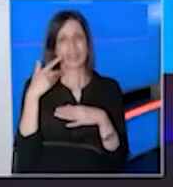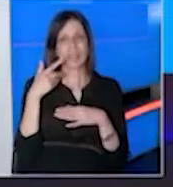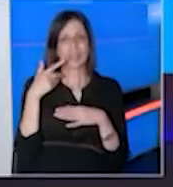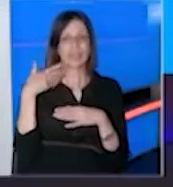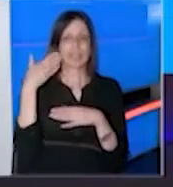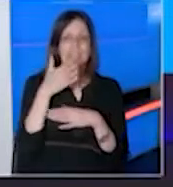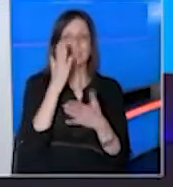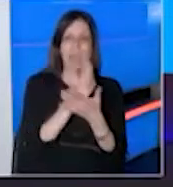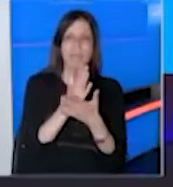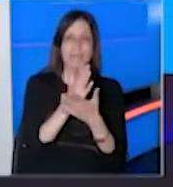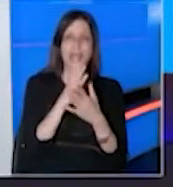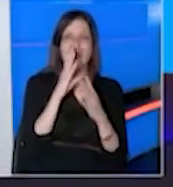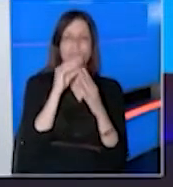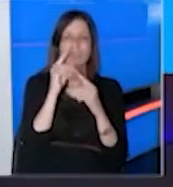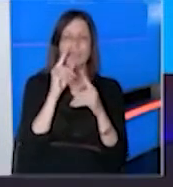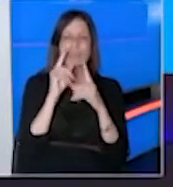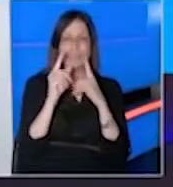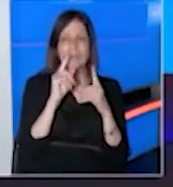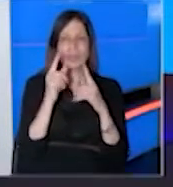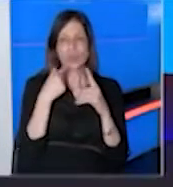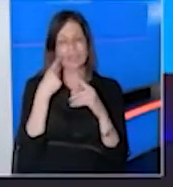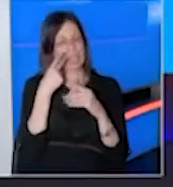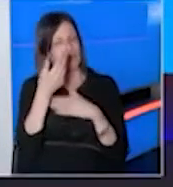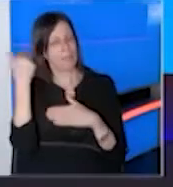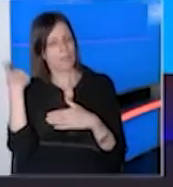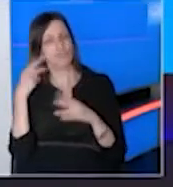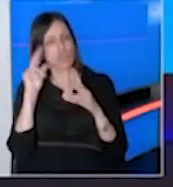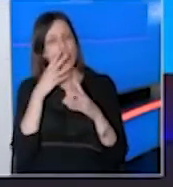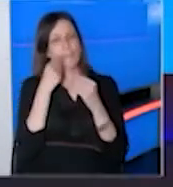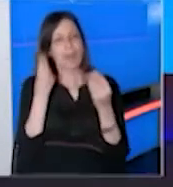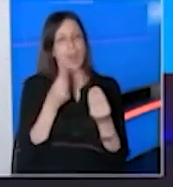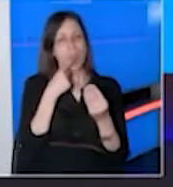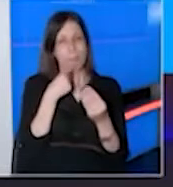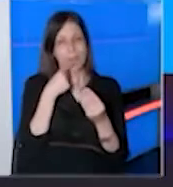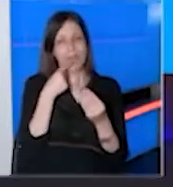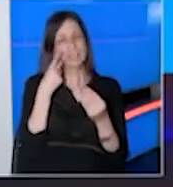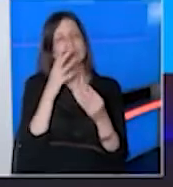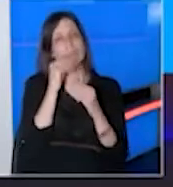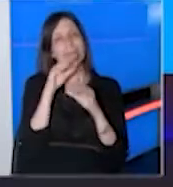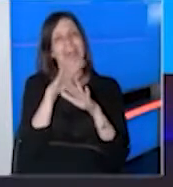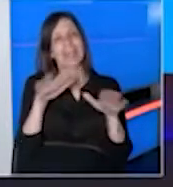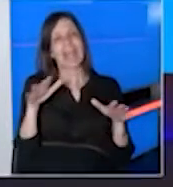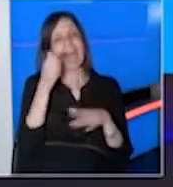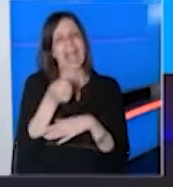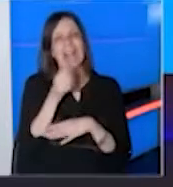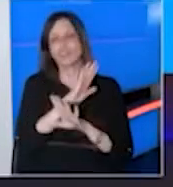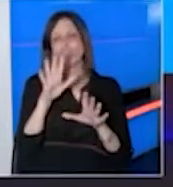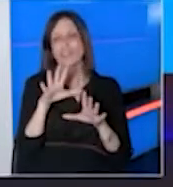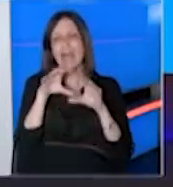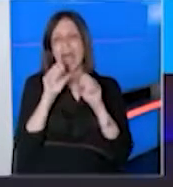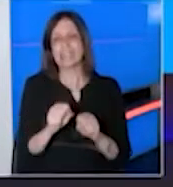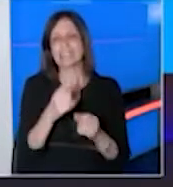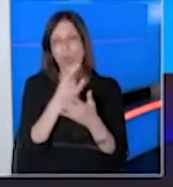מבחוץ, יש לי הרבה מה לומר. ראשית, בוא נבדיל באופן מהותי בין קרקע חקלאית שבה אין שום אחיזה אמיתית מבחינה